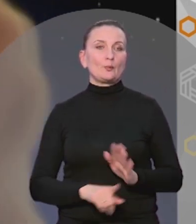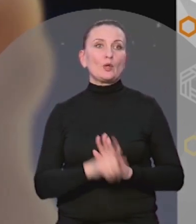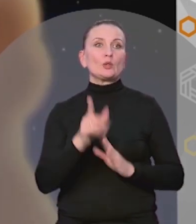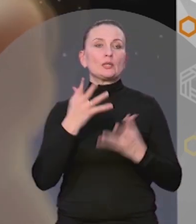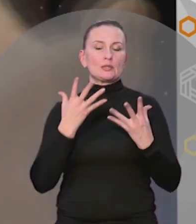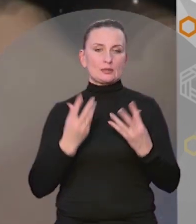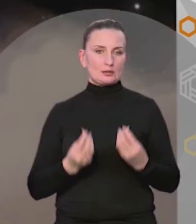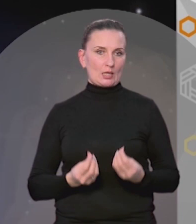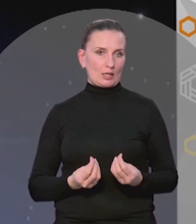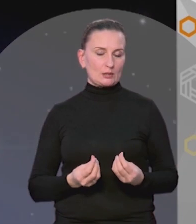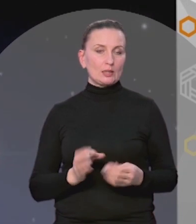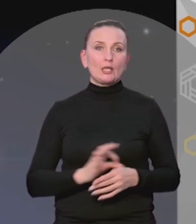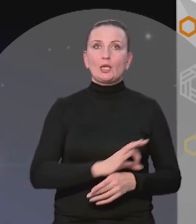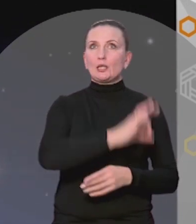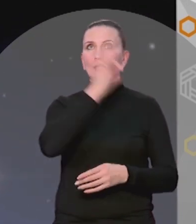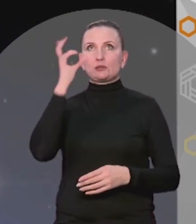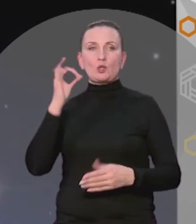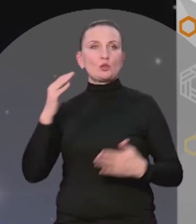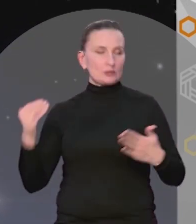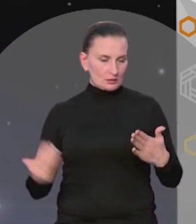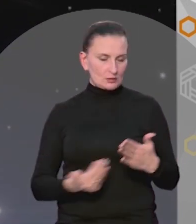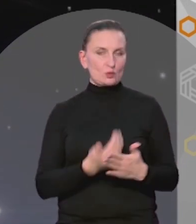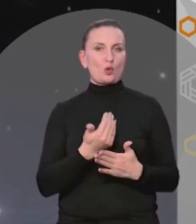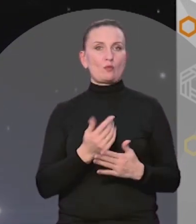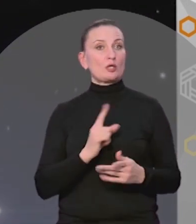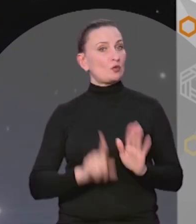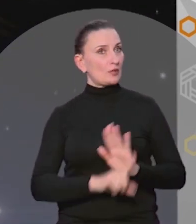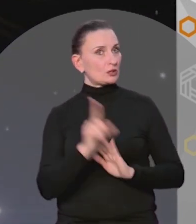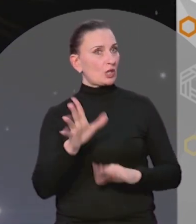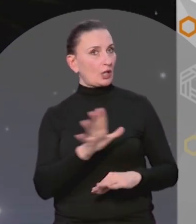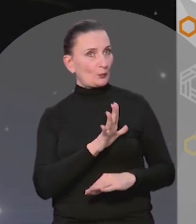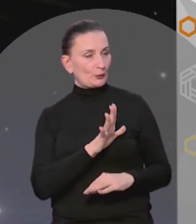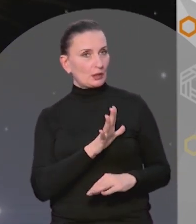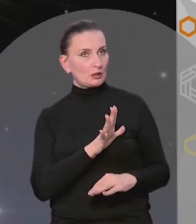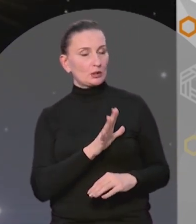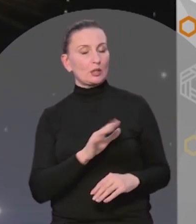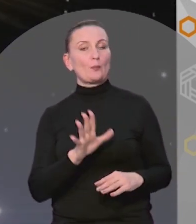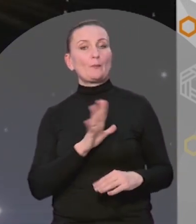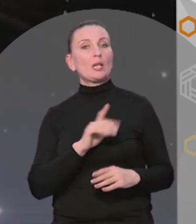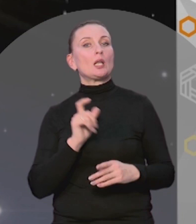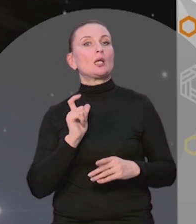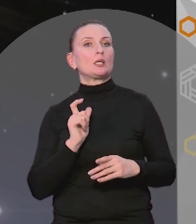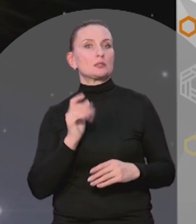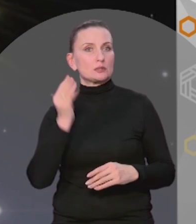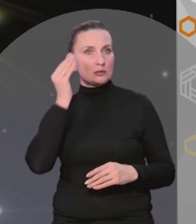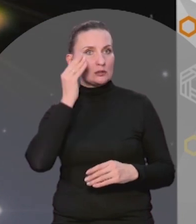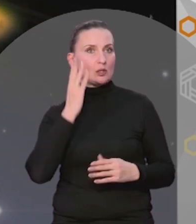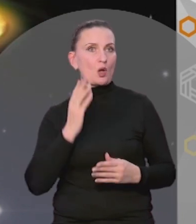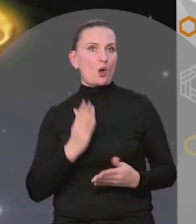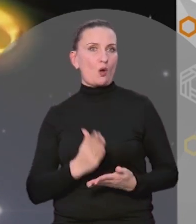Приходит день, и солнце всходит снова. А что вначале было? Было